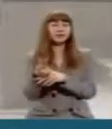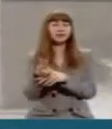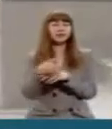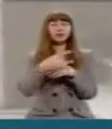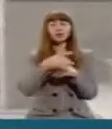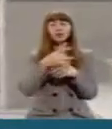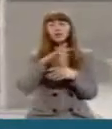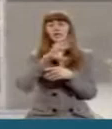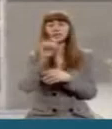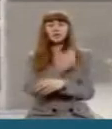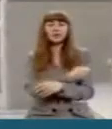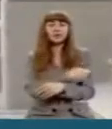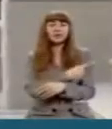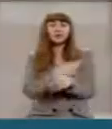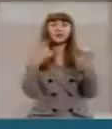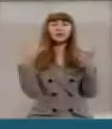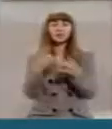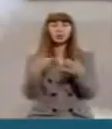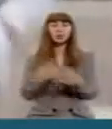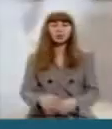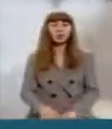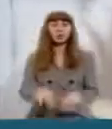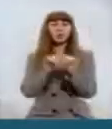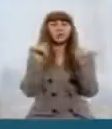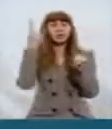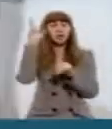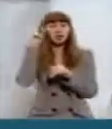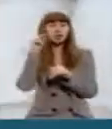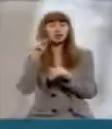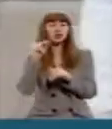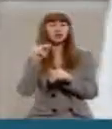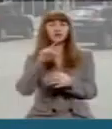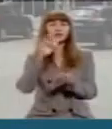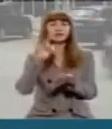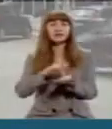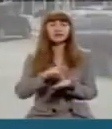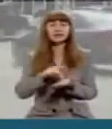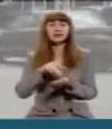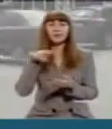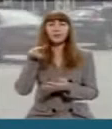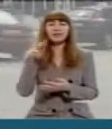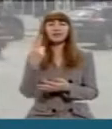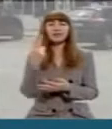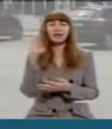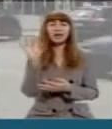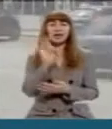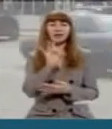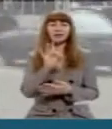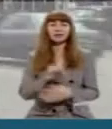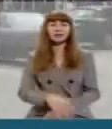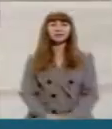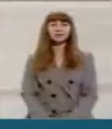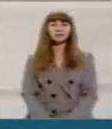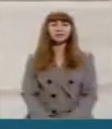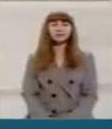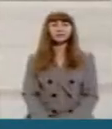шаруаны ширатудың орнына шатқаяқтатып алды. Төтенше жағдай бітісімен қауіптелемей бәрі еркінсіп кетті. Шектеу аяқталғаннан бері коронавирусты жұқтыру